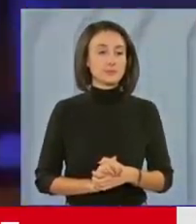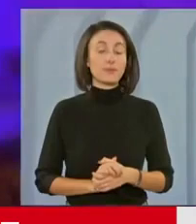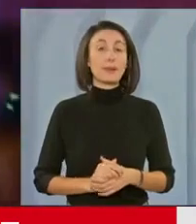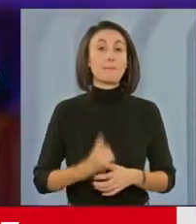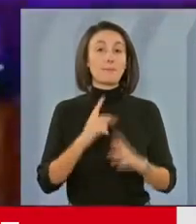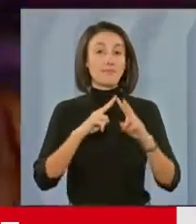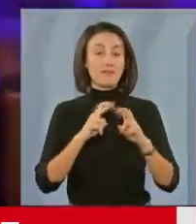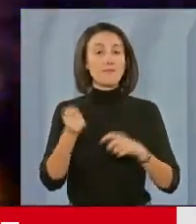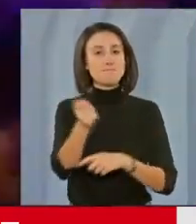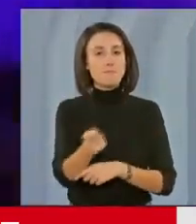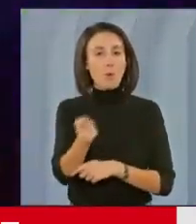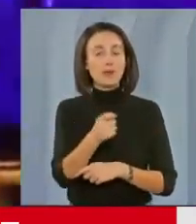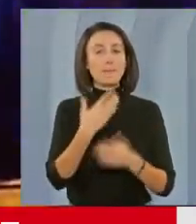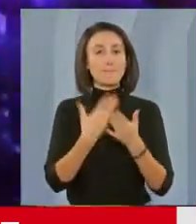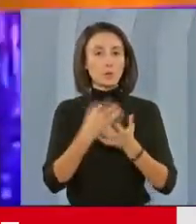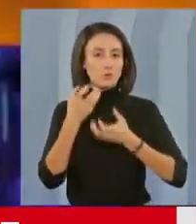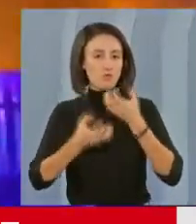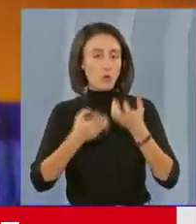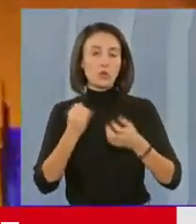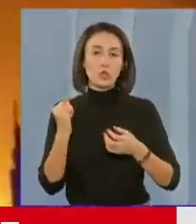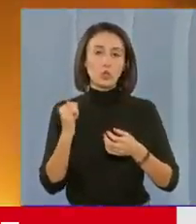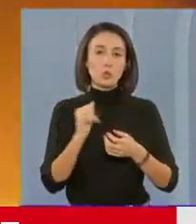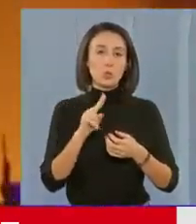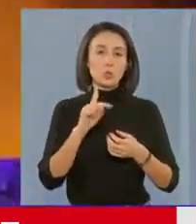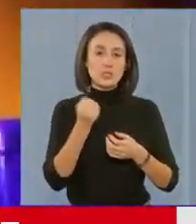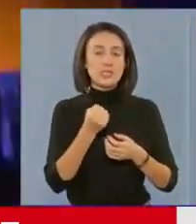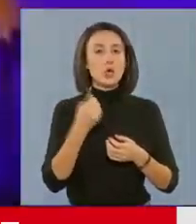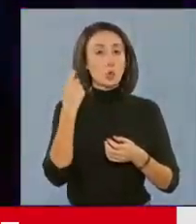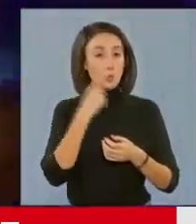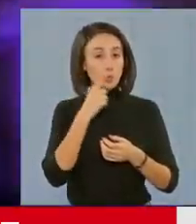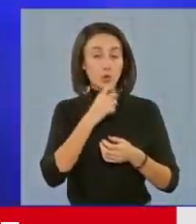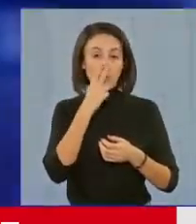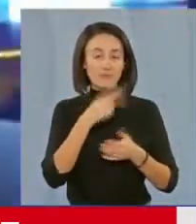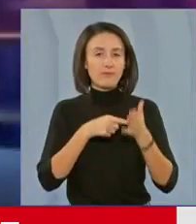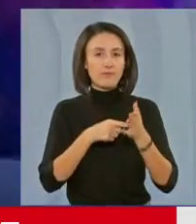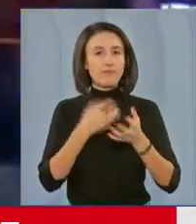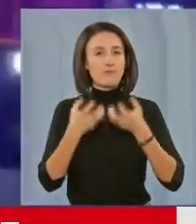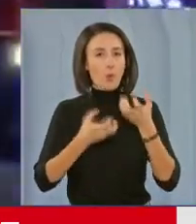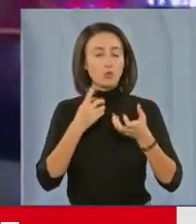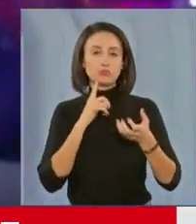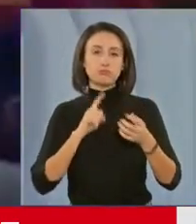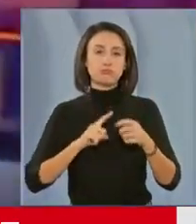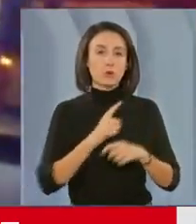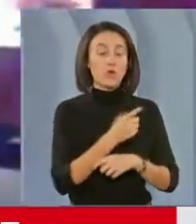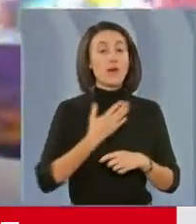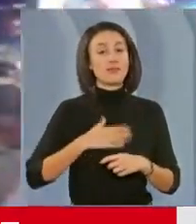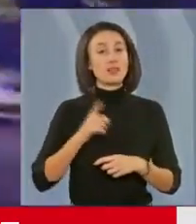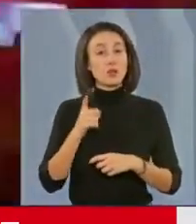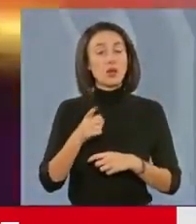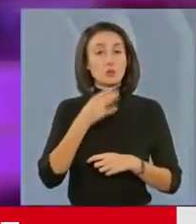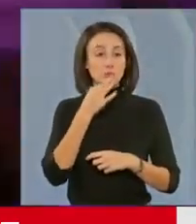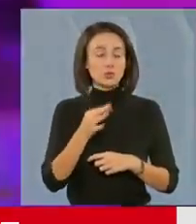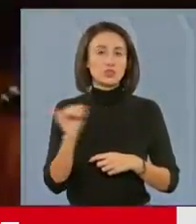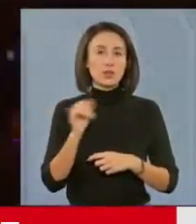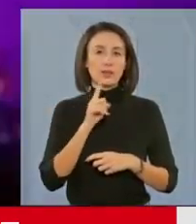Primele verificări ale pompierilor în cazul incendiului din Julius Mall din Cluj-Napoca au indicat faptul că focul a fost provocat intenționat. Aceștia au declarat că